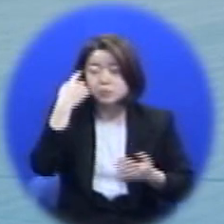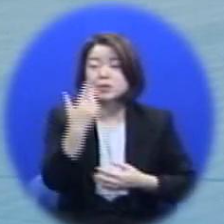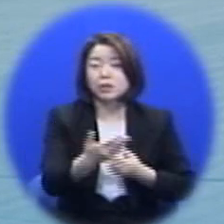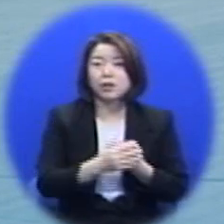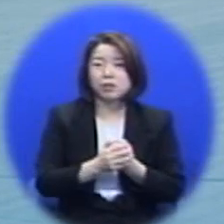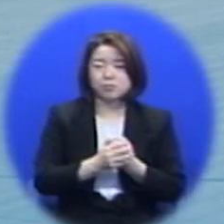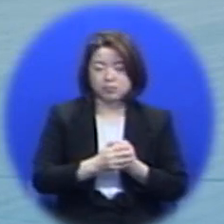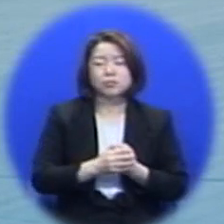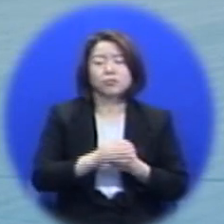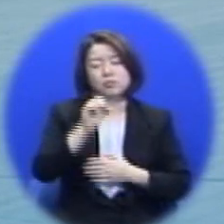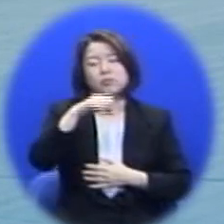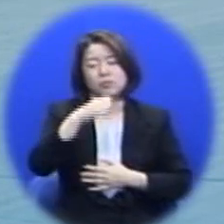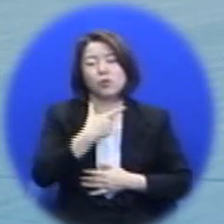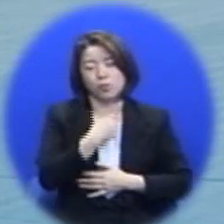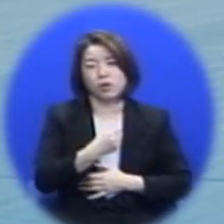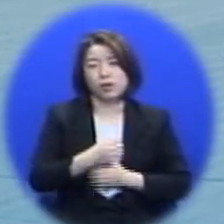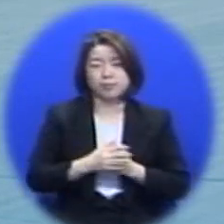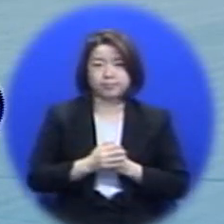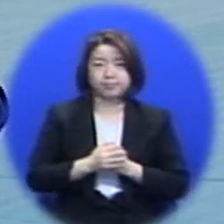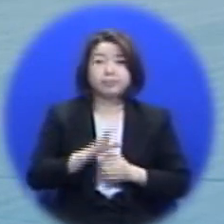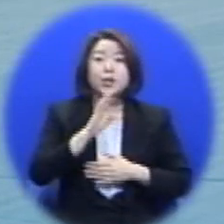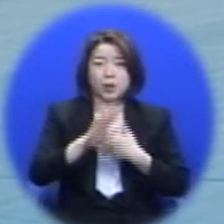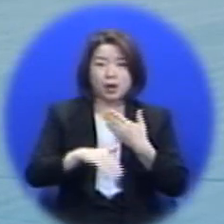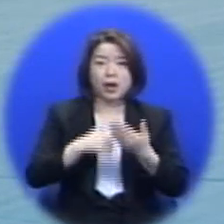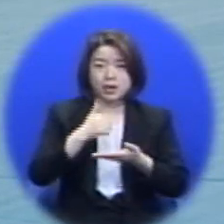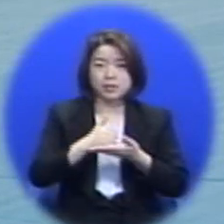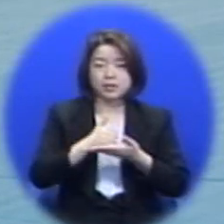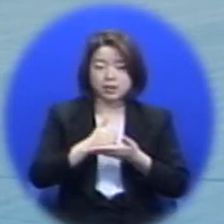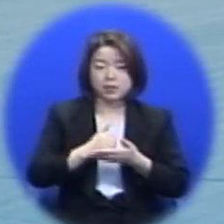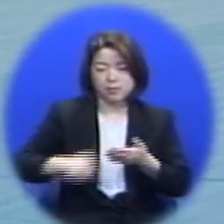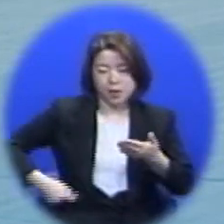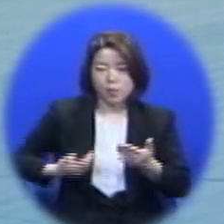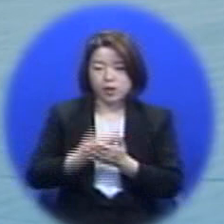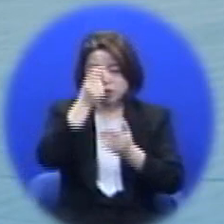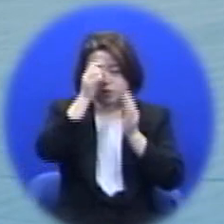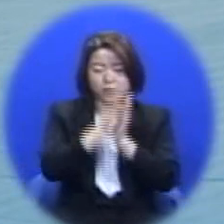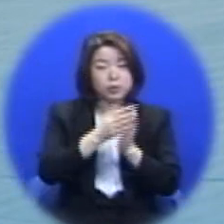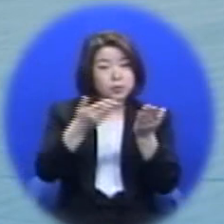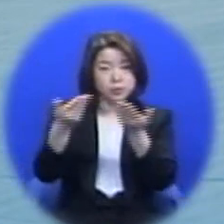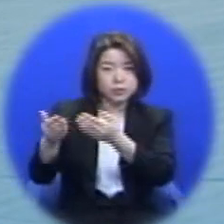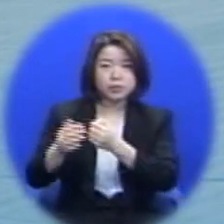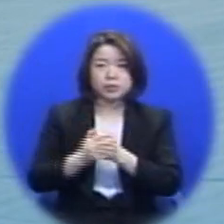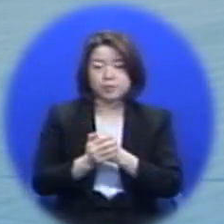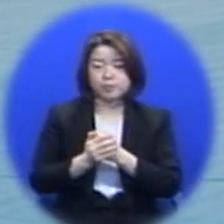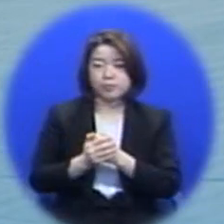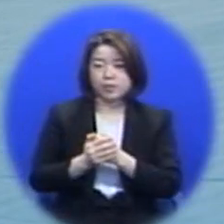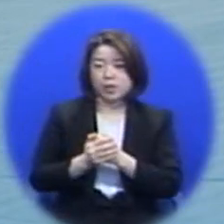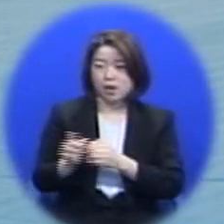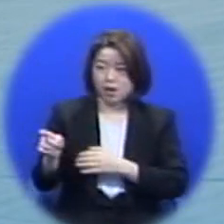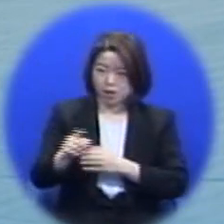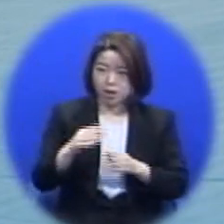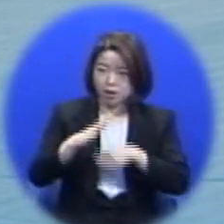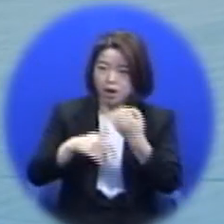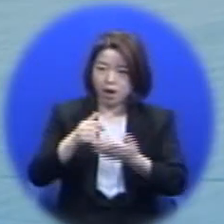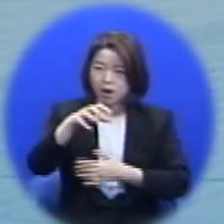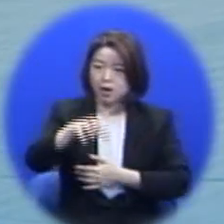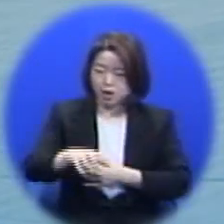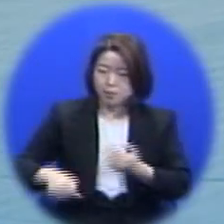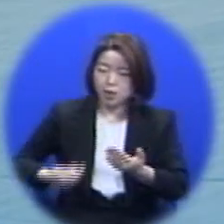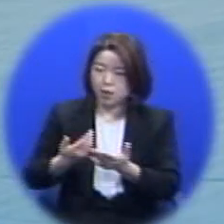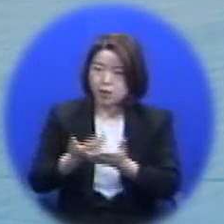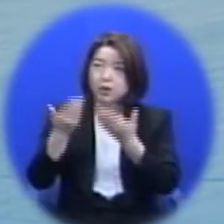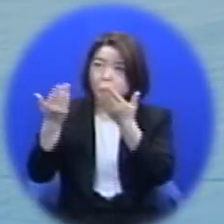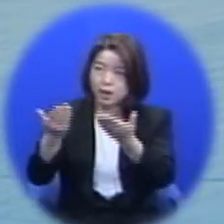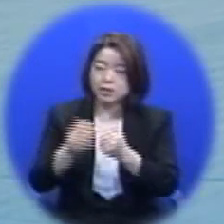그렇게 하고 싶다 그래요. 그러면 우리 하나님께 회개하고 기도합시다. 그분이 하나님 앞에 나가 회개하고 기도할 때 선교사님도 옆에서